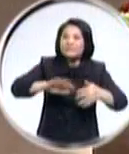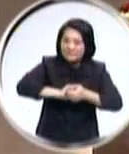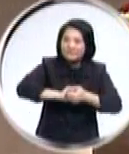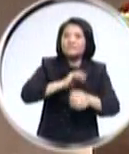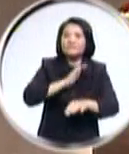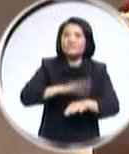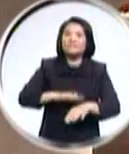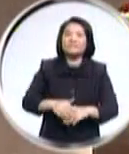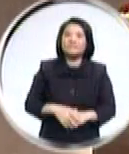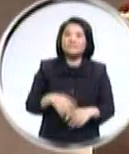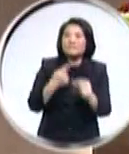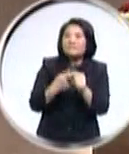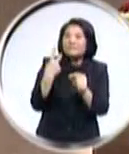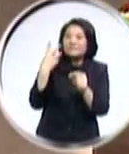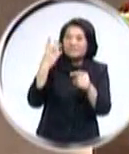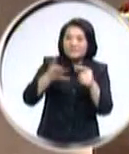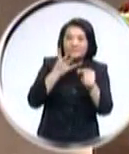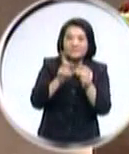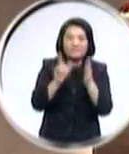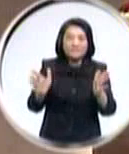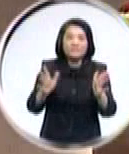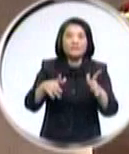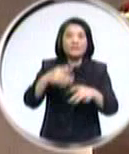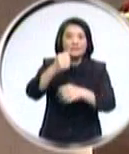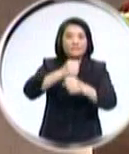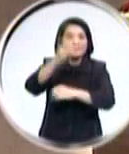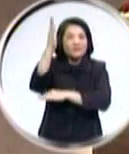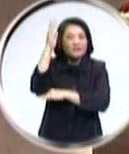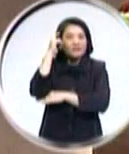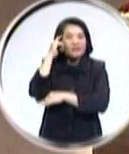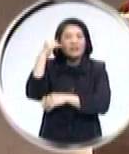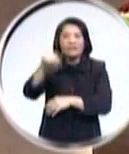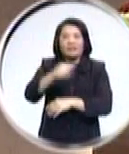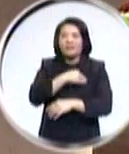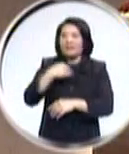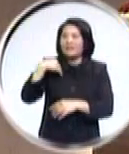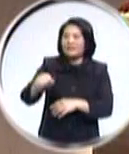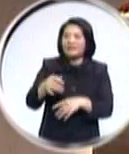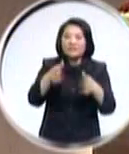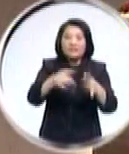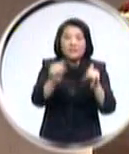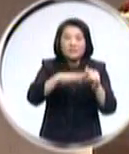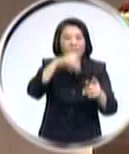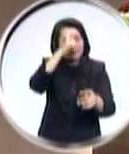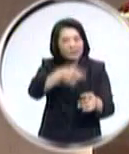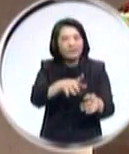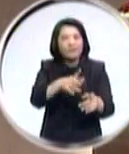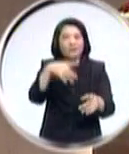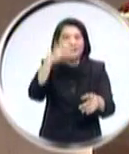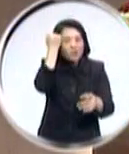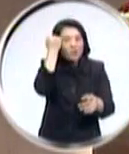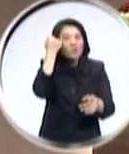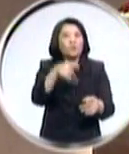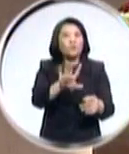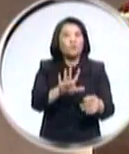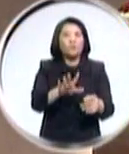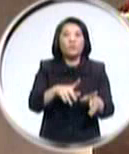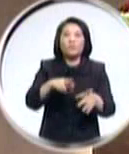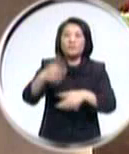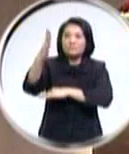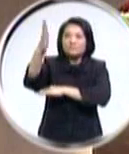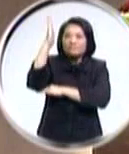过去四年，马政府的无能带给人民很大的 失望跟痛苦。政